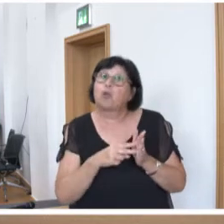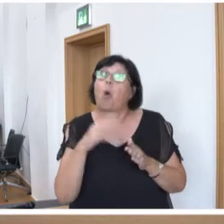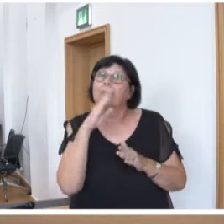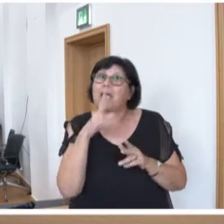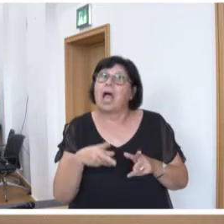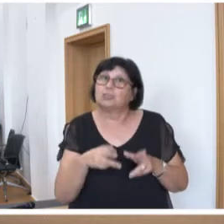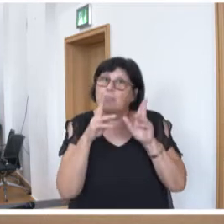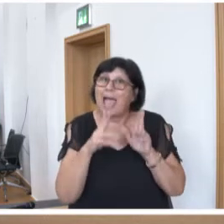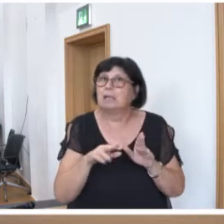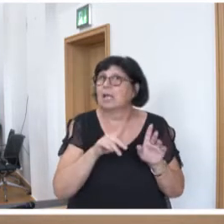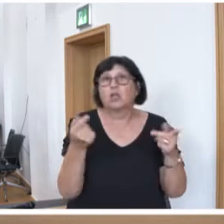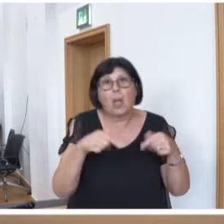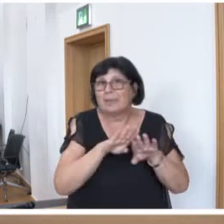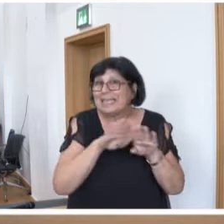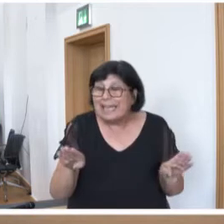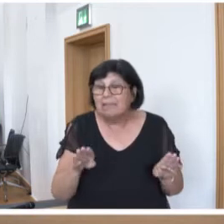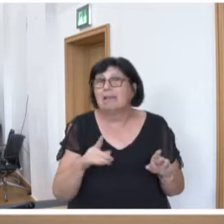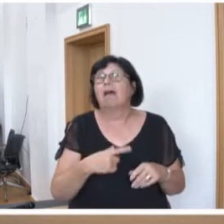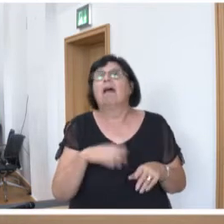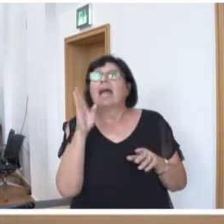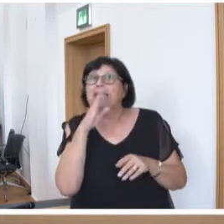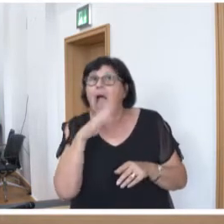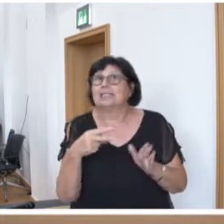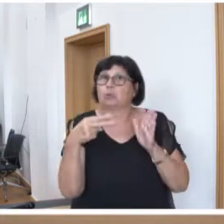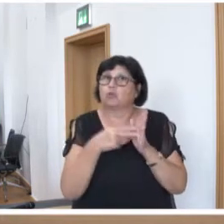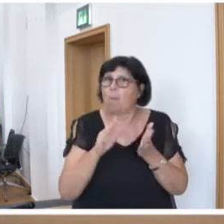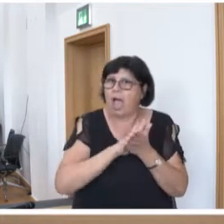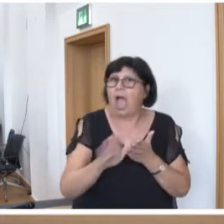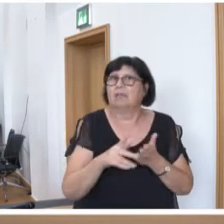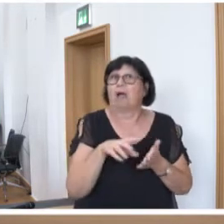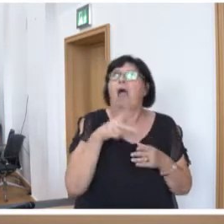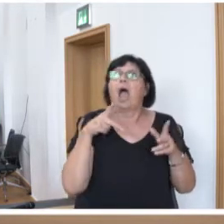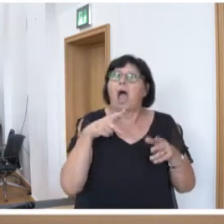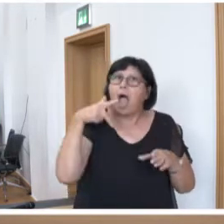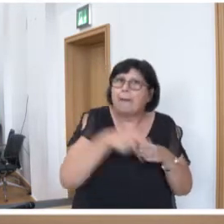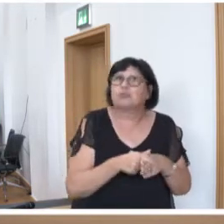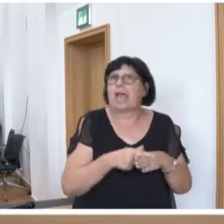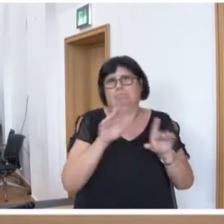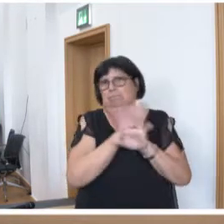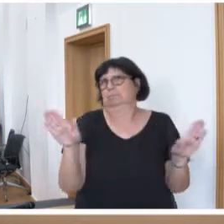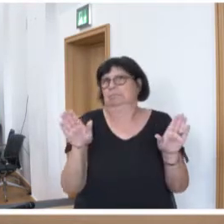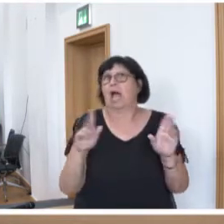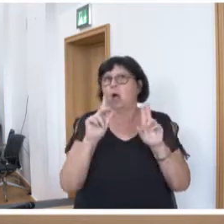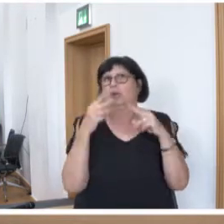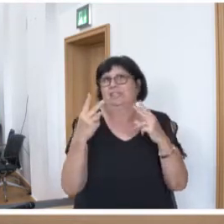Gas und Strom kann nicht einfach durch den Versorger abgestellt werden. Und das ist wichtig.